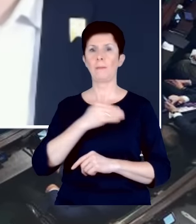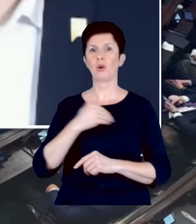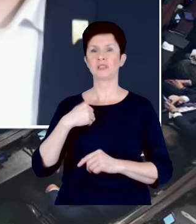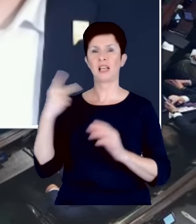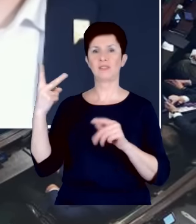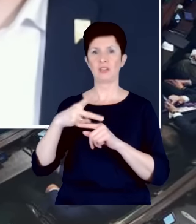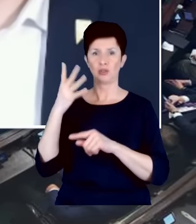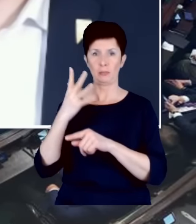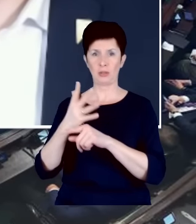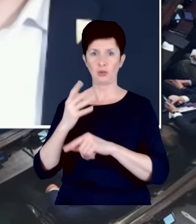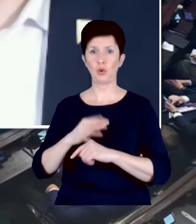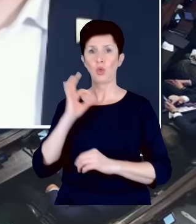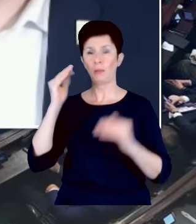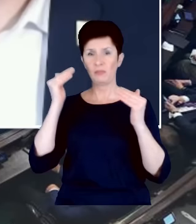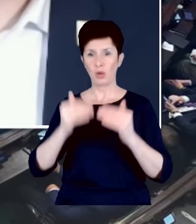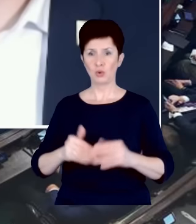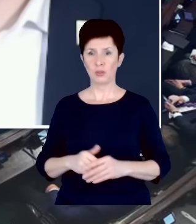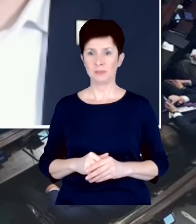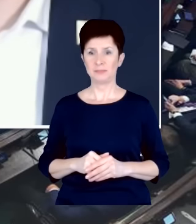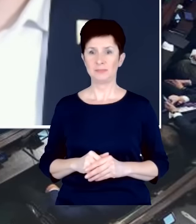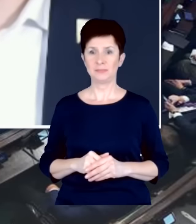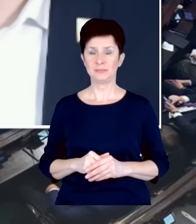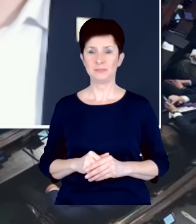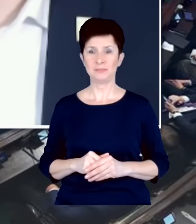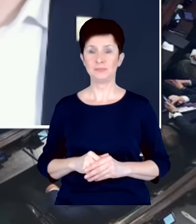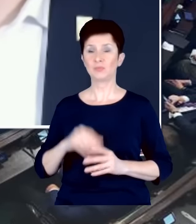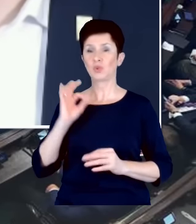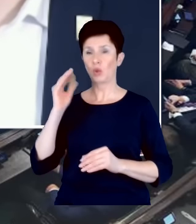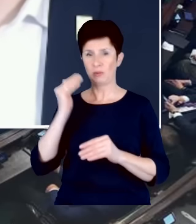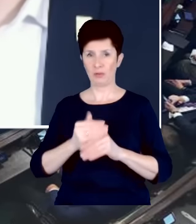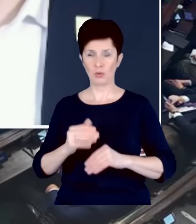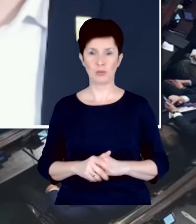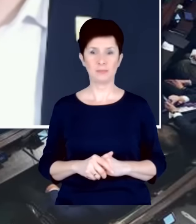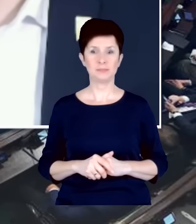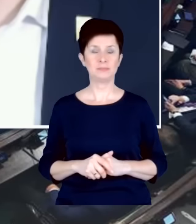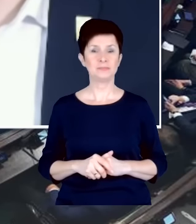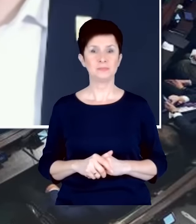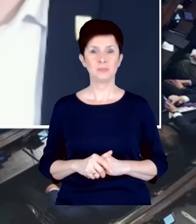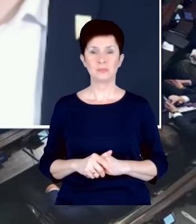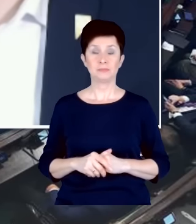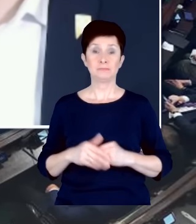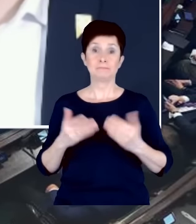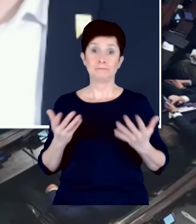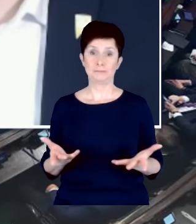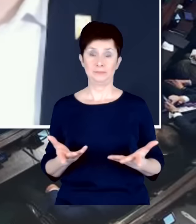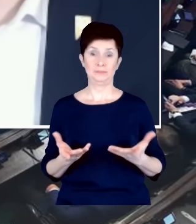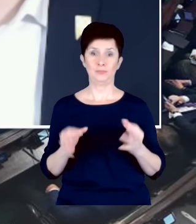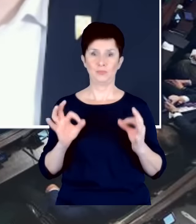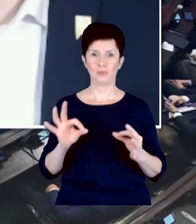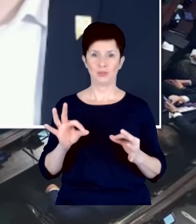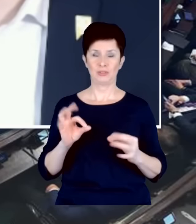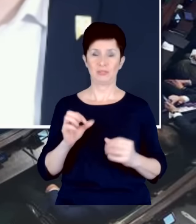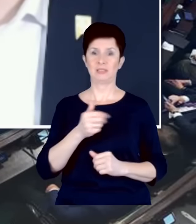Dobry wieczór. Dobry wieczór, panie redaktor. Dobry wieczór państwu. Szanowni państwo, no, nie sposób dzisiaj nie skomentować tego, co wydarzyło